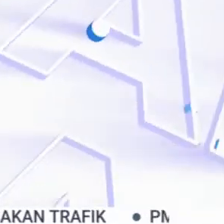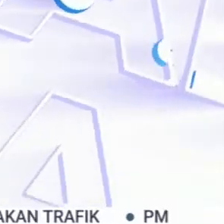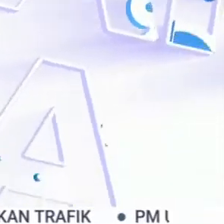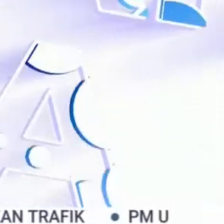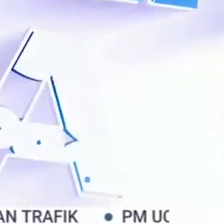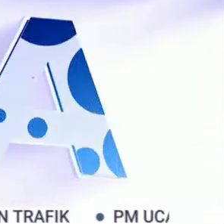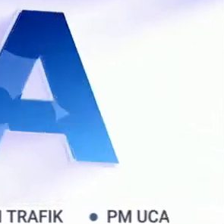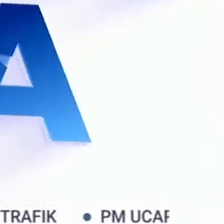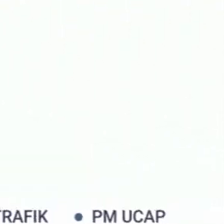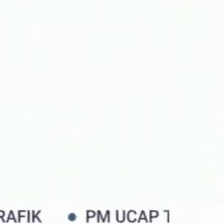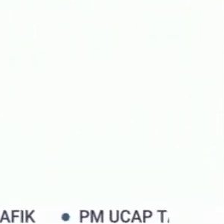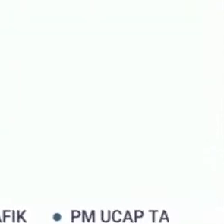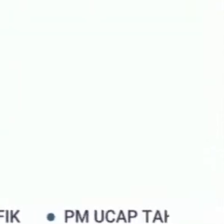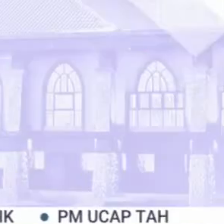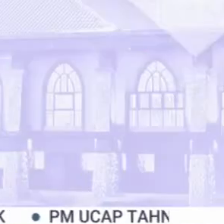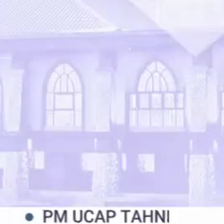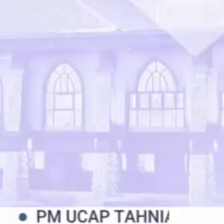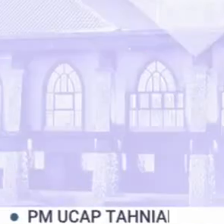1961